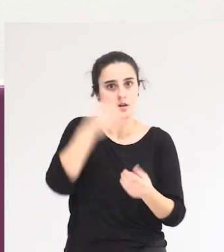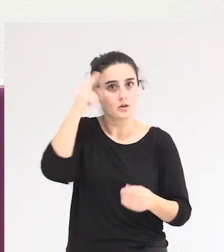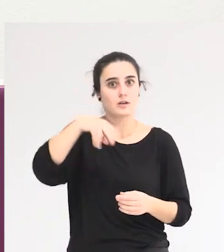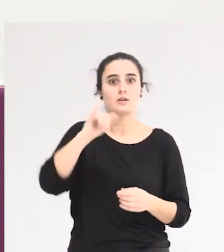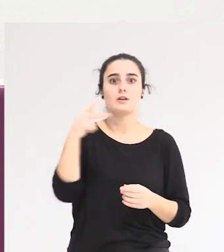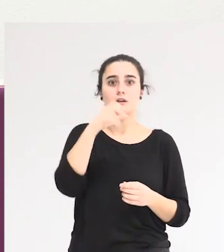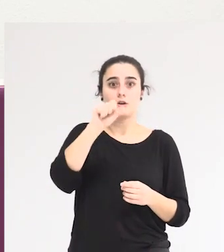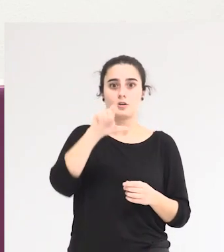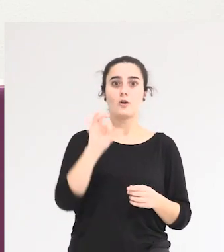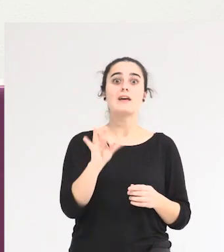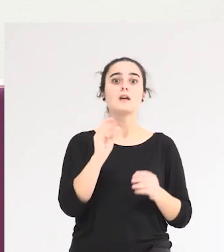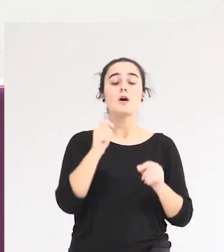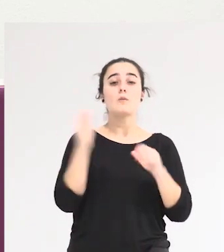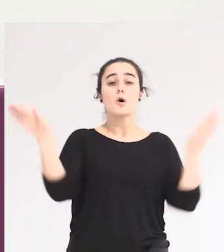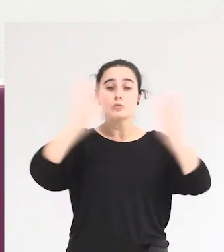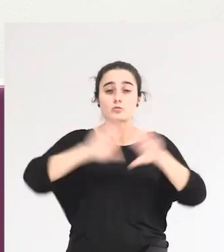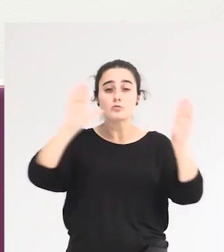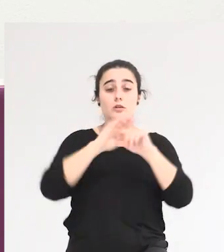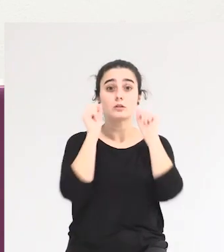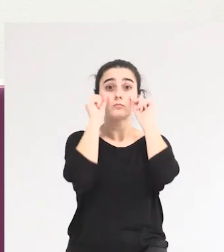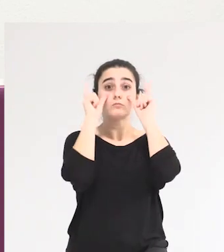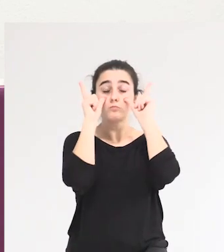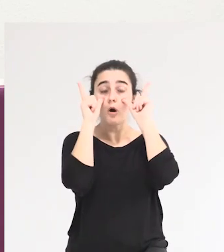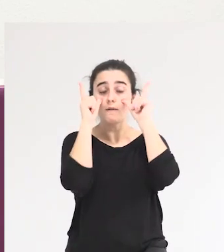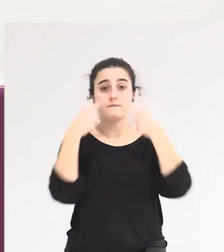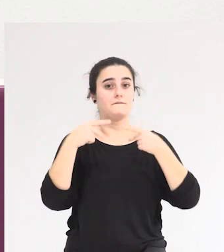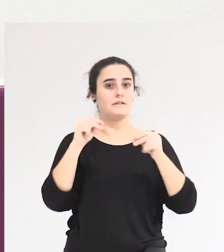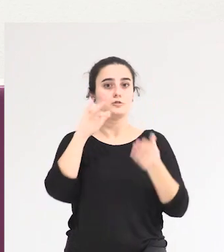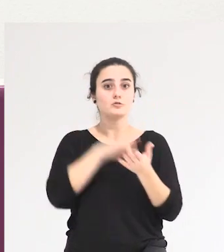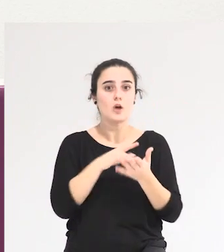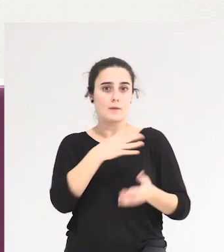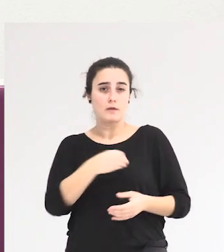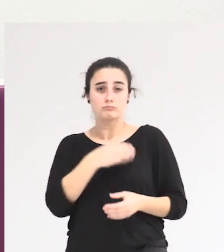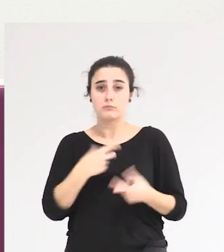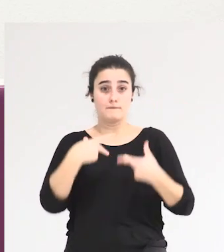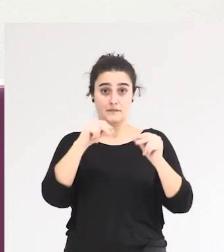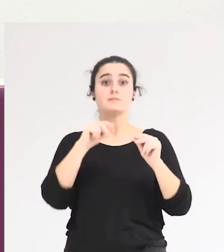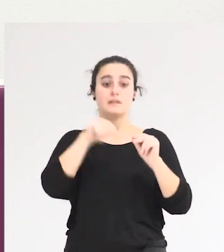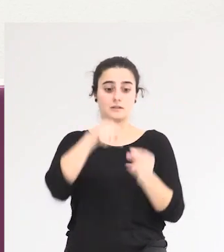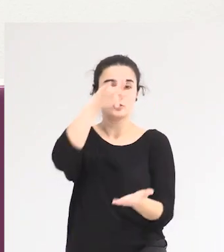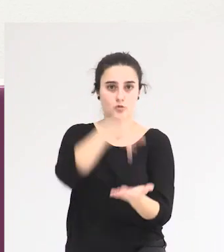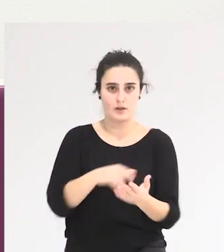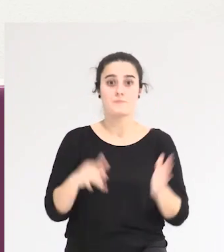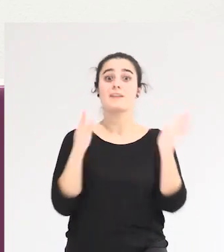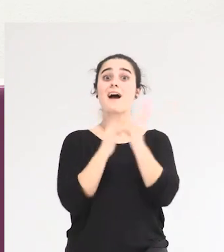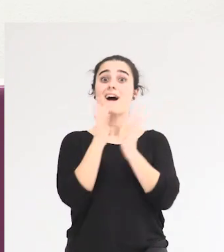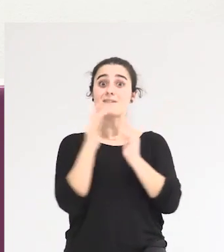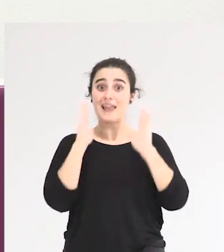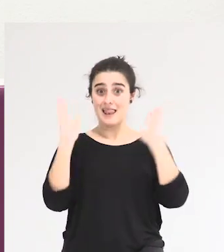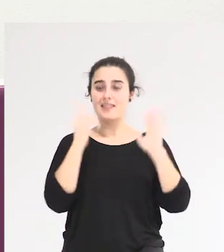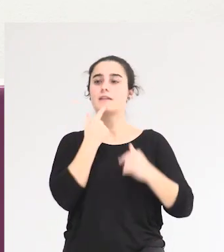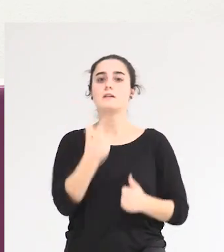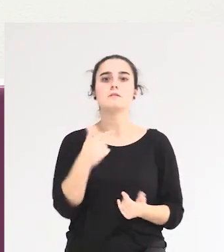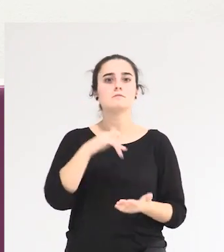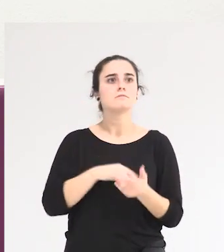gauetan esnatu eta bularra eskatzeari uzten dionean. Apirilean berriz, esaten dio. Sekula nuen pentsatu umek